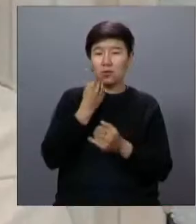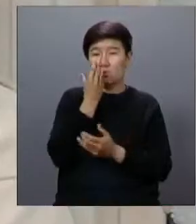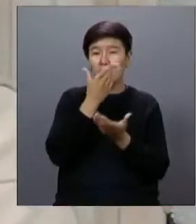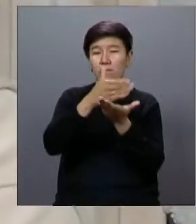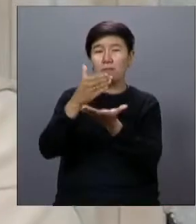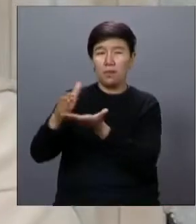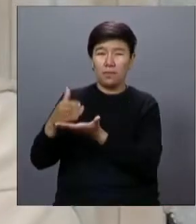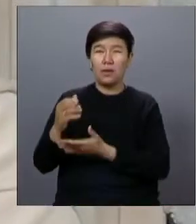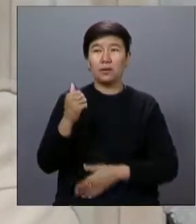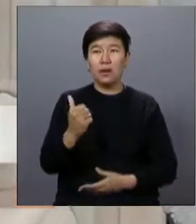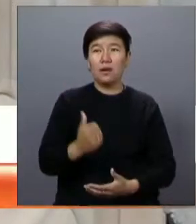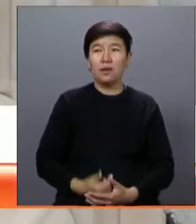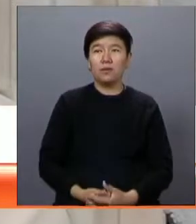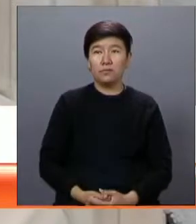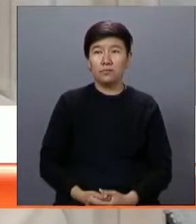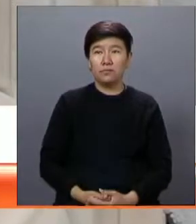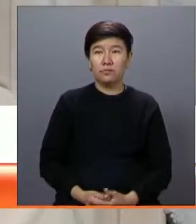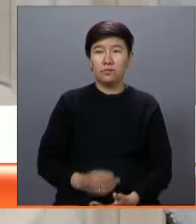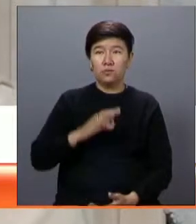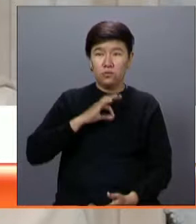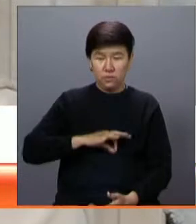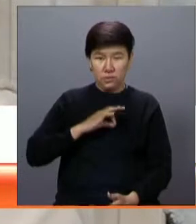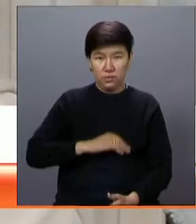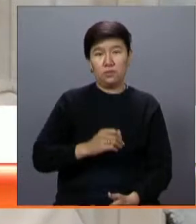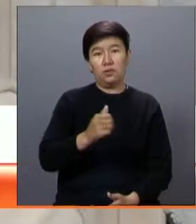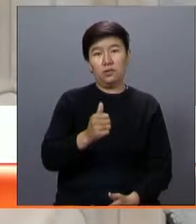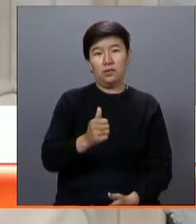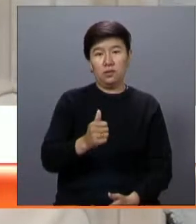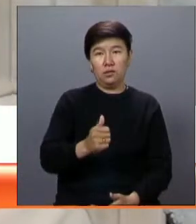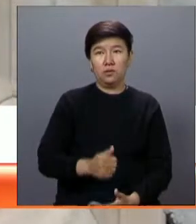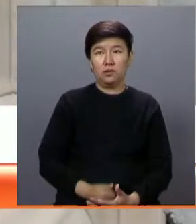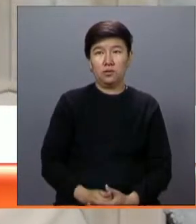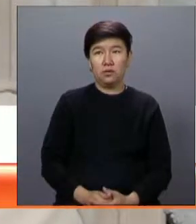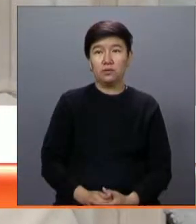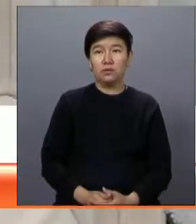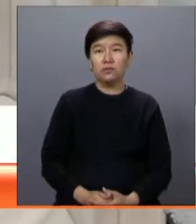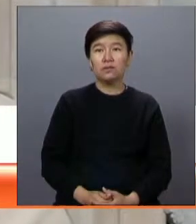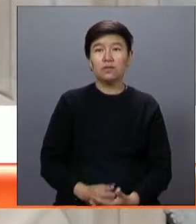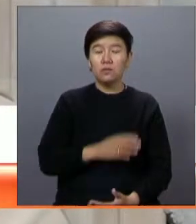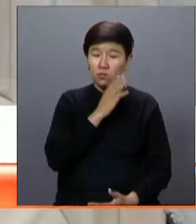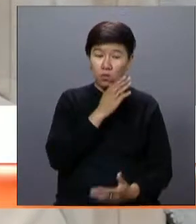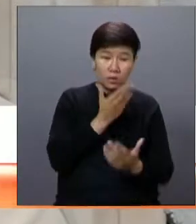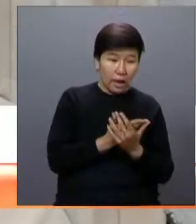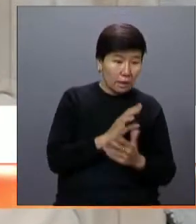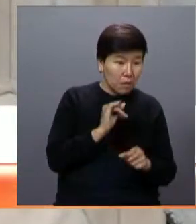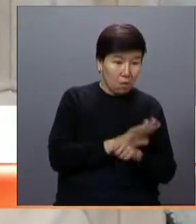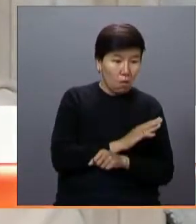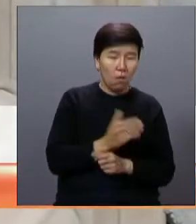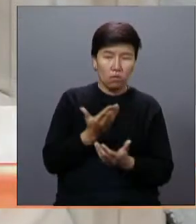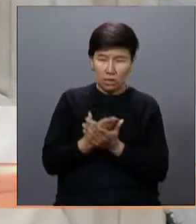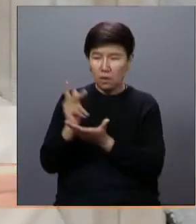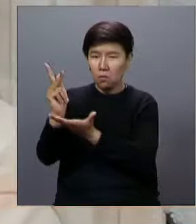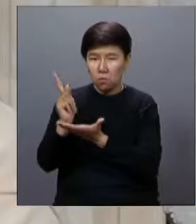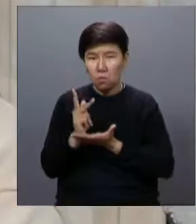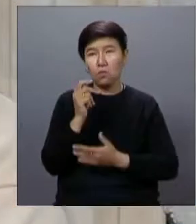เป็นสิ่งที่ดีแล้วก็เวลาเราทุกข์เรายากเราก็หาไอ้เราก็เข้ามาหาเงินหรือว่าม